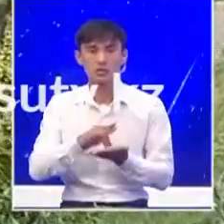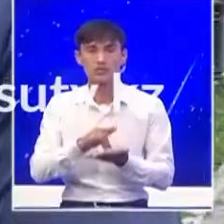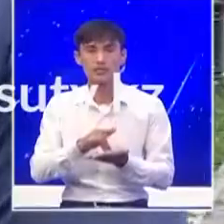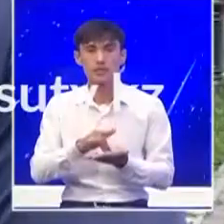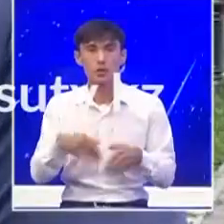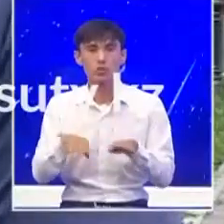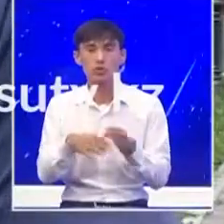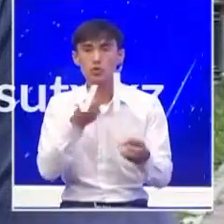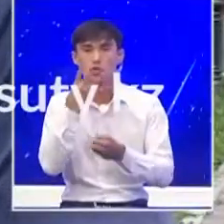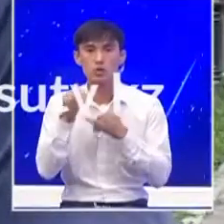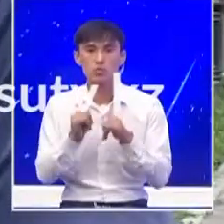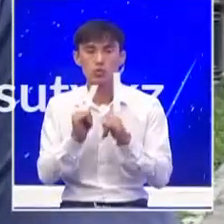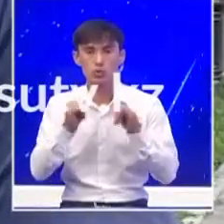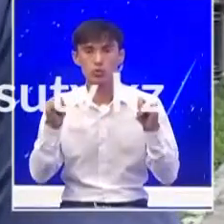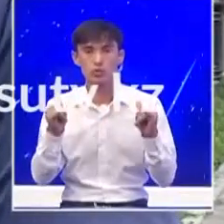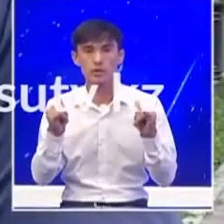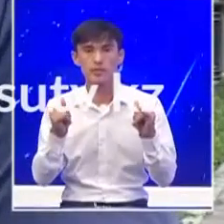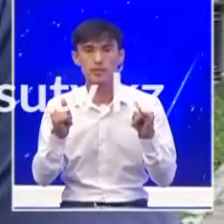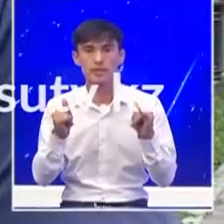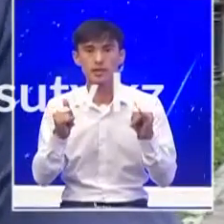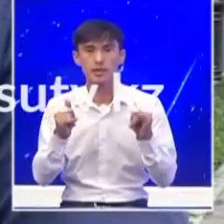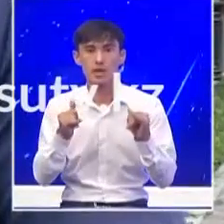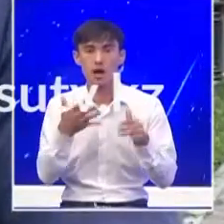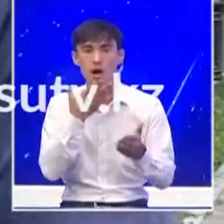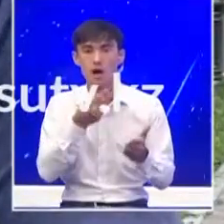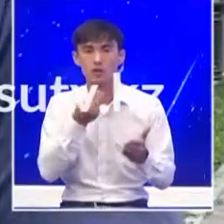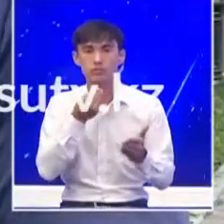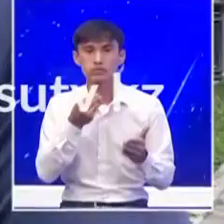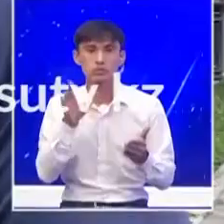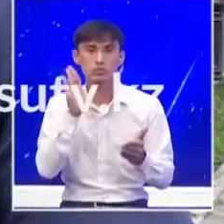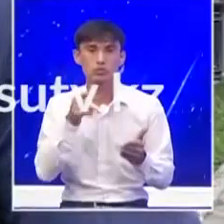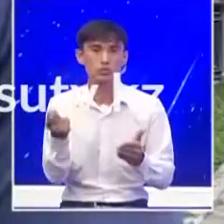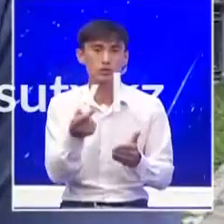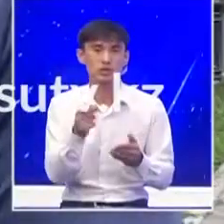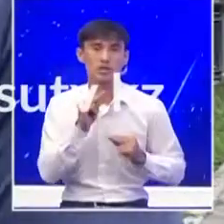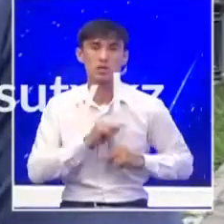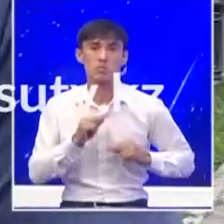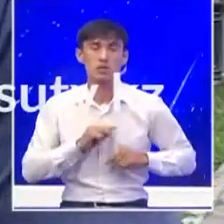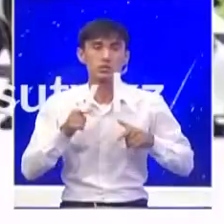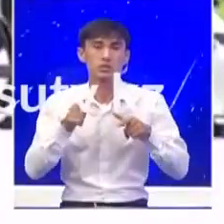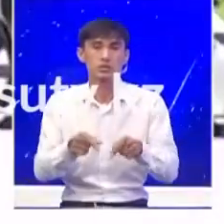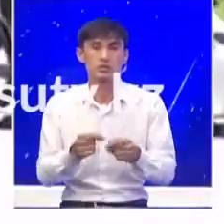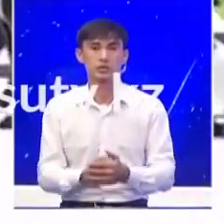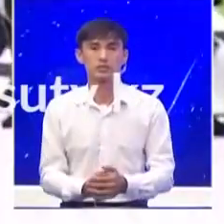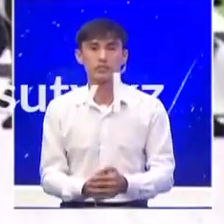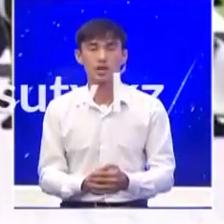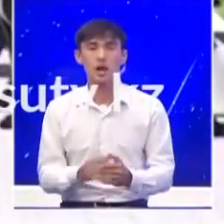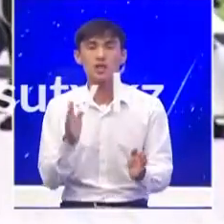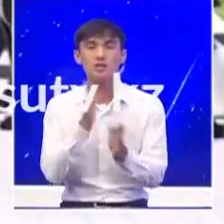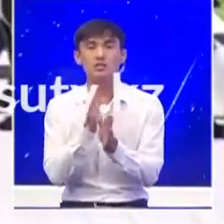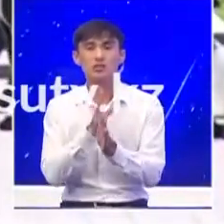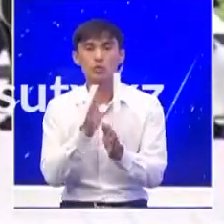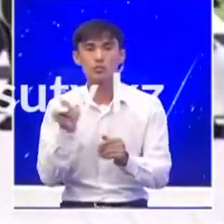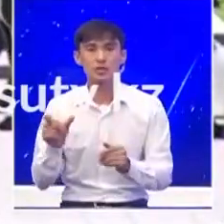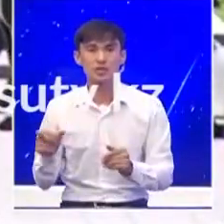қаламыздың осындай гүлденіп көркеюіне қарлығаштың қанатымен су сепкендей болса да аз да болса да еңбегімізді сіңіріп жатырмыз. Ал синоптиктер